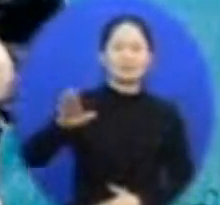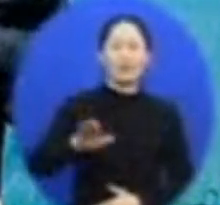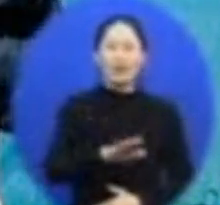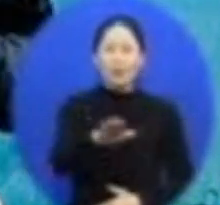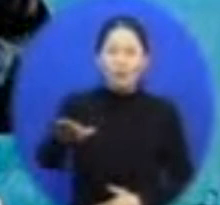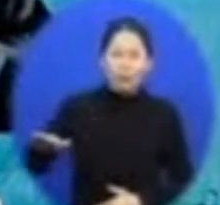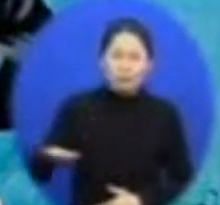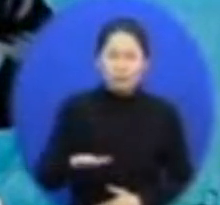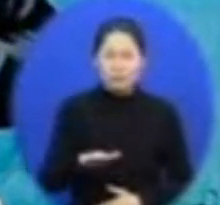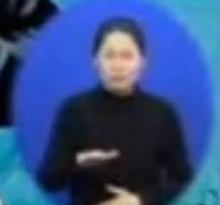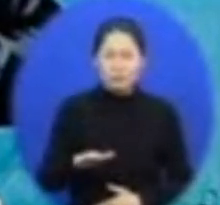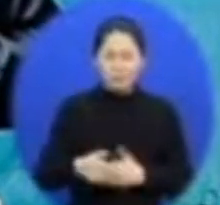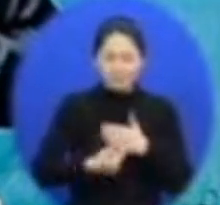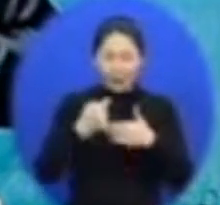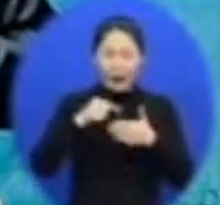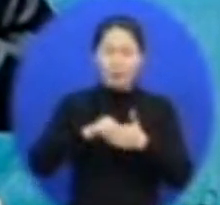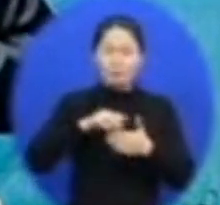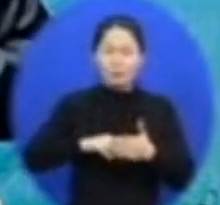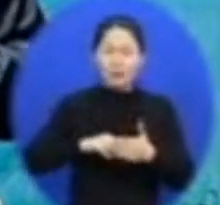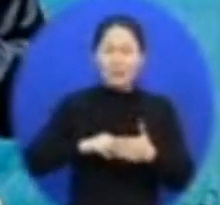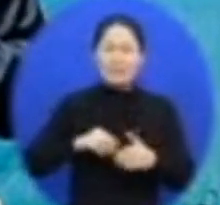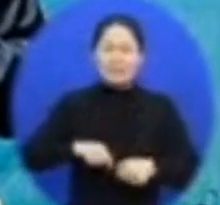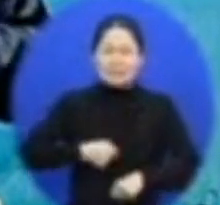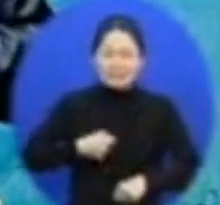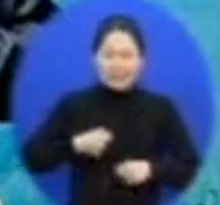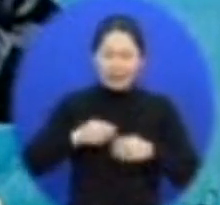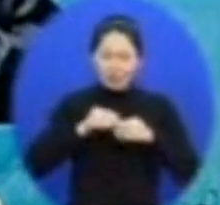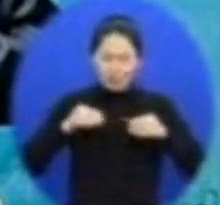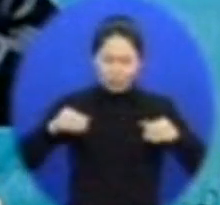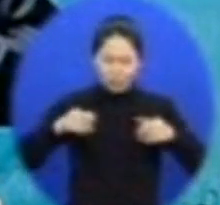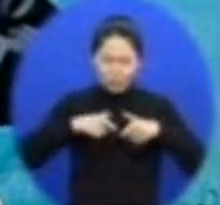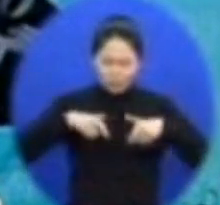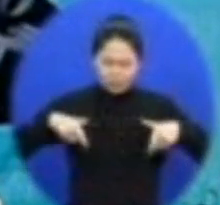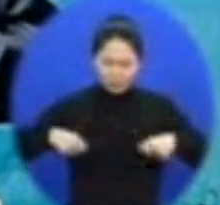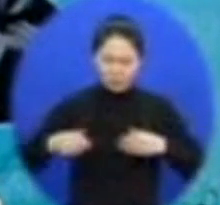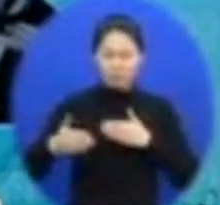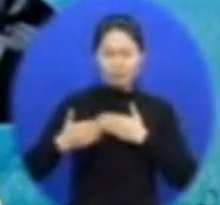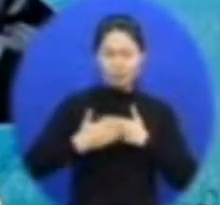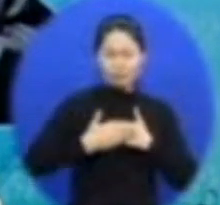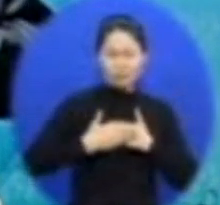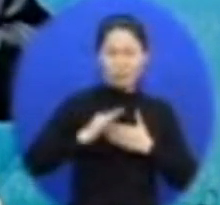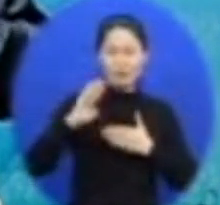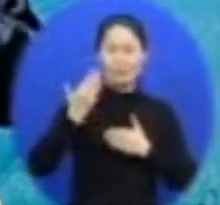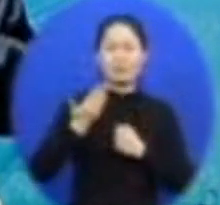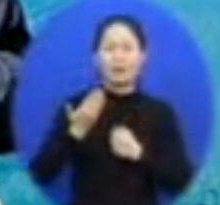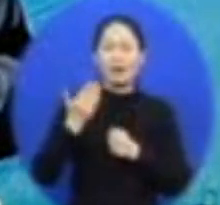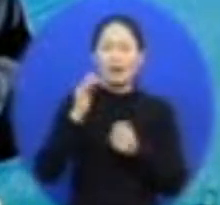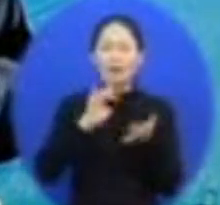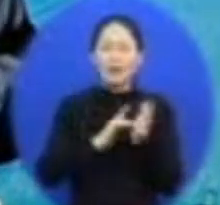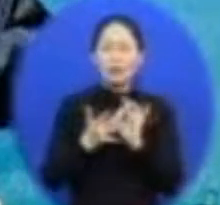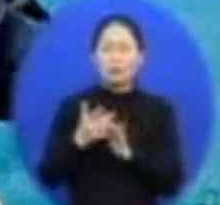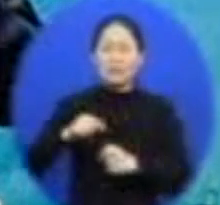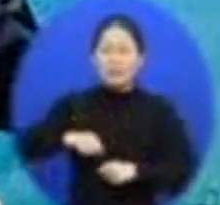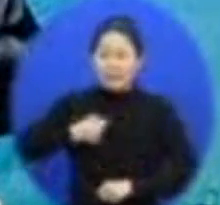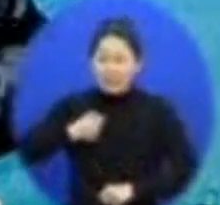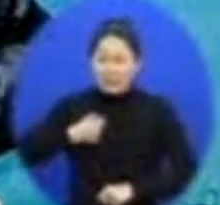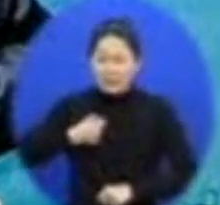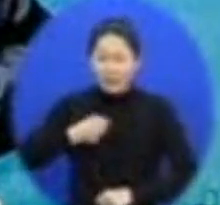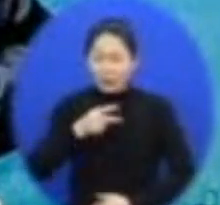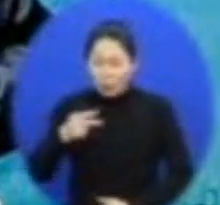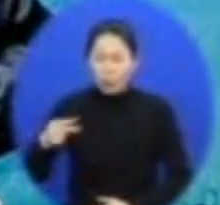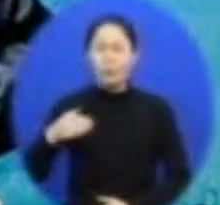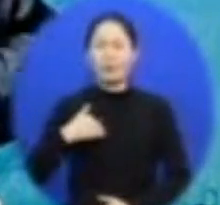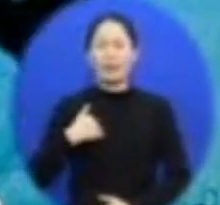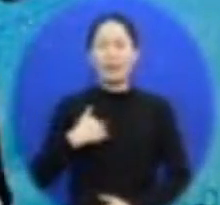여러분의 가슴에 의 호 신경을 붙여야 합니다 예수님의 구이가 이제는 내외가